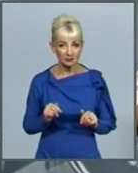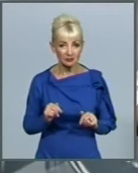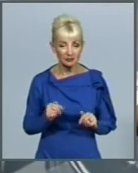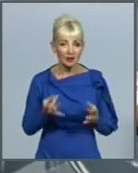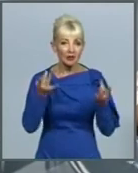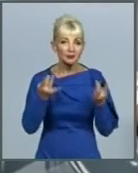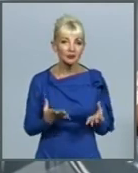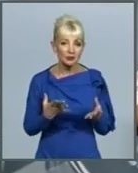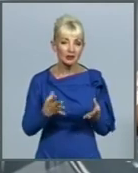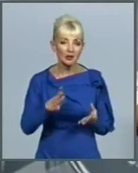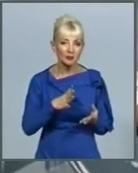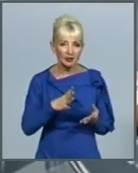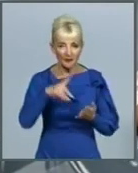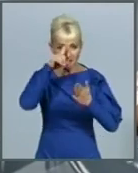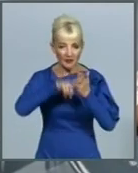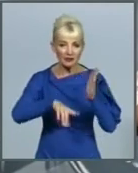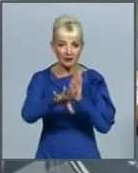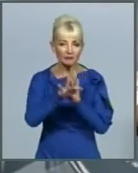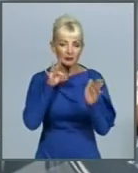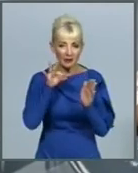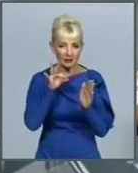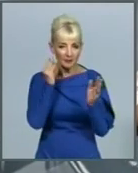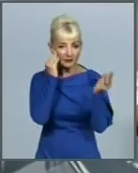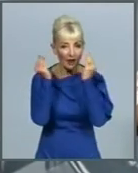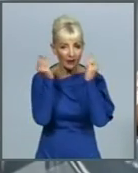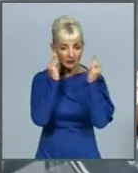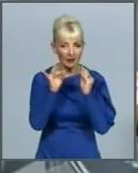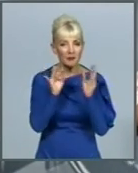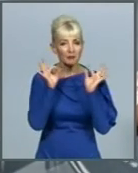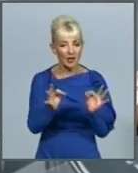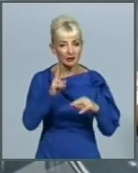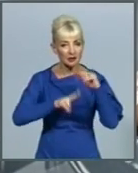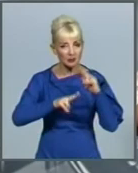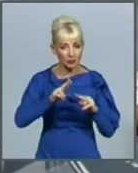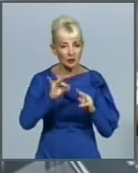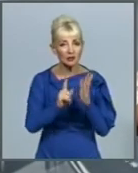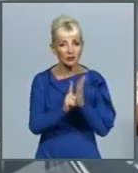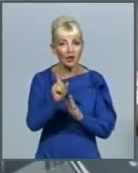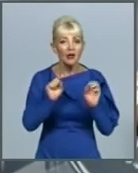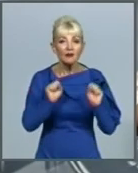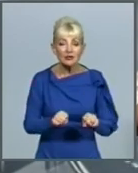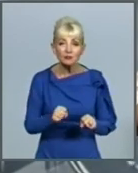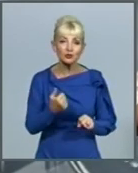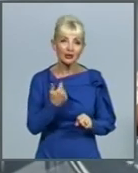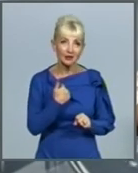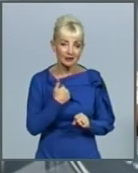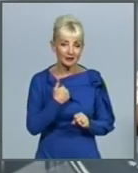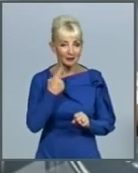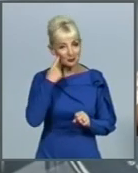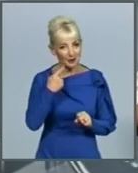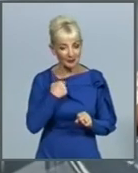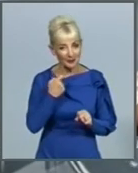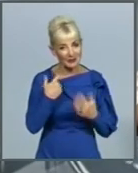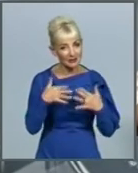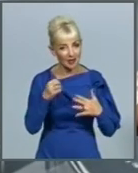здесь просто была верно выбранная тактика и правильный настрой изначально, потому что, возможно, нас недооценили соперники.